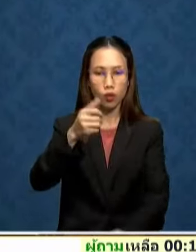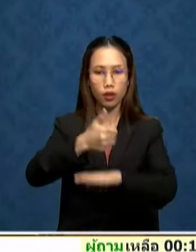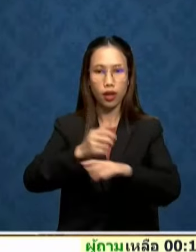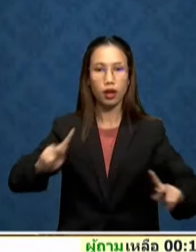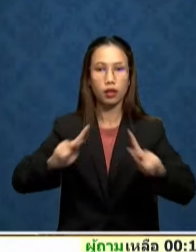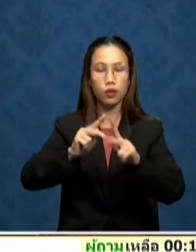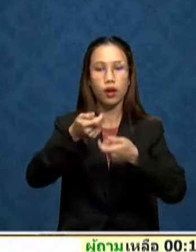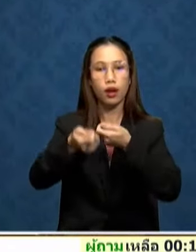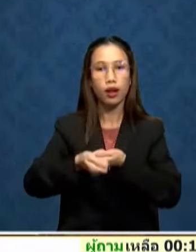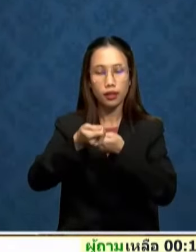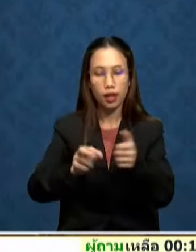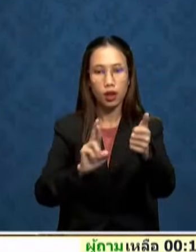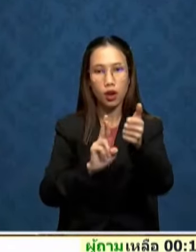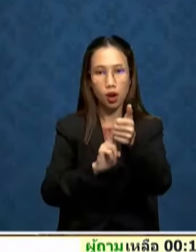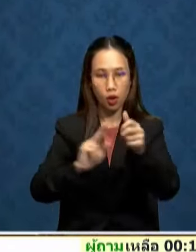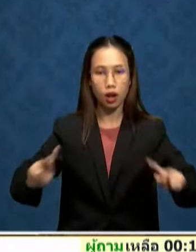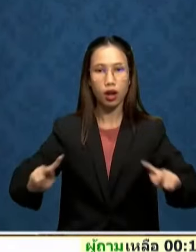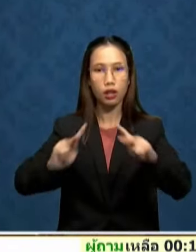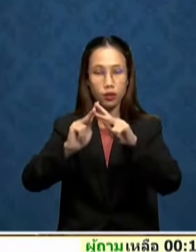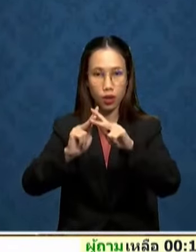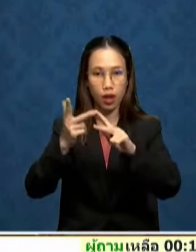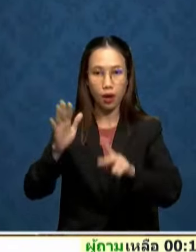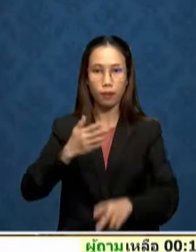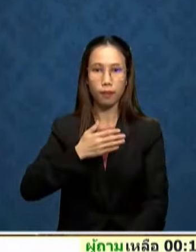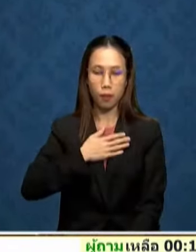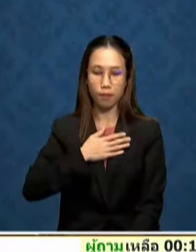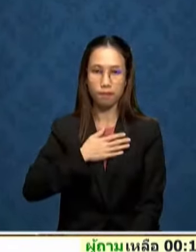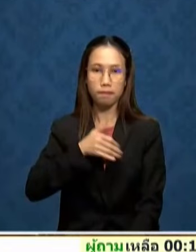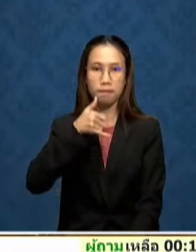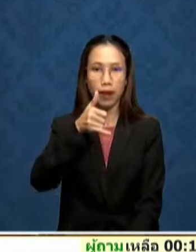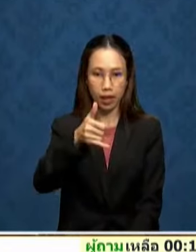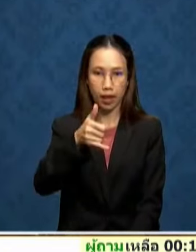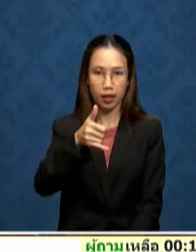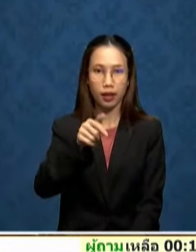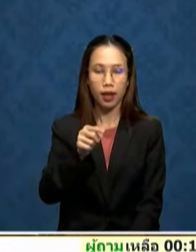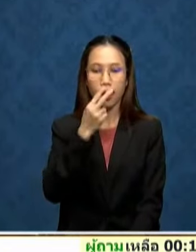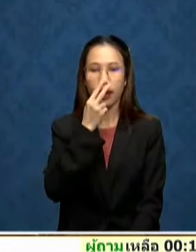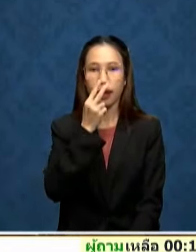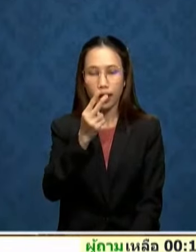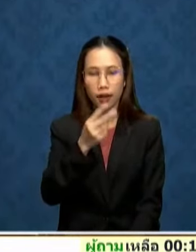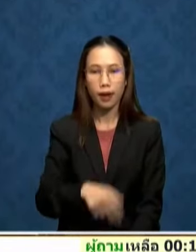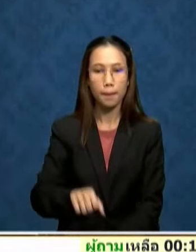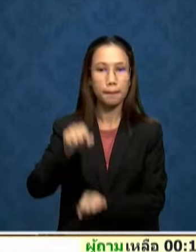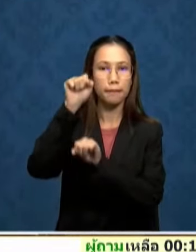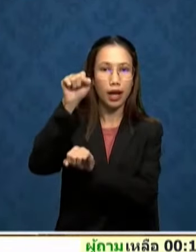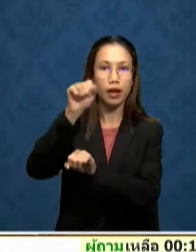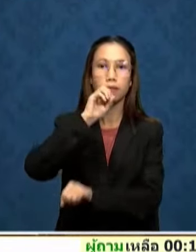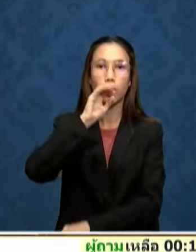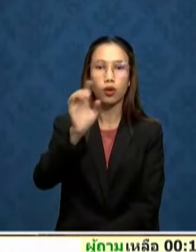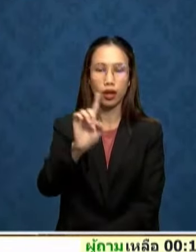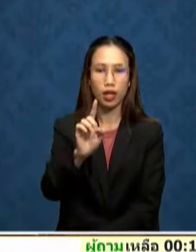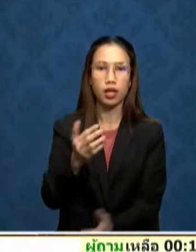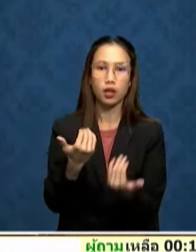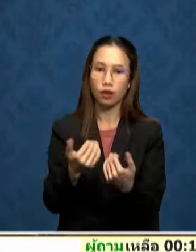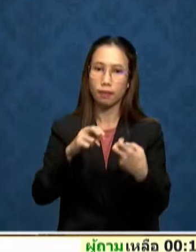ษตรและสหกรณ์ท่านรัฐมนตรีช่วยว่าการกระทรวงเกษตรและสหกรณ์และผมอยู่ในเหตุการณ์ในวันนั้นด้วยท่านรัฐมนตรีประกาศว่าเรื่องนี้ไ